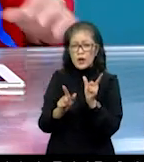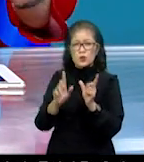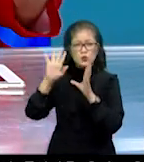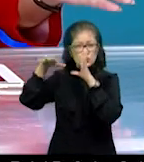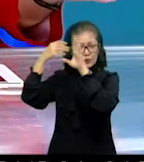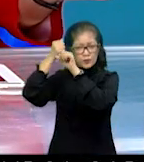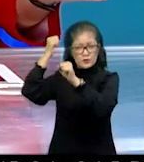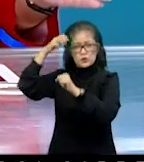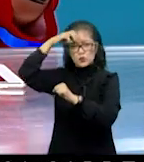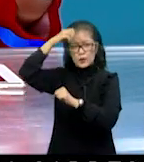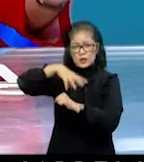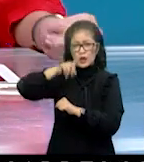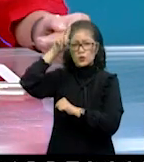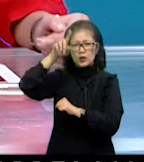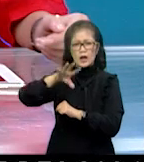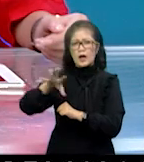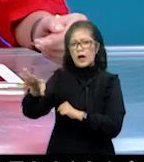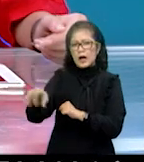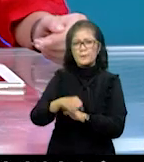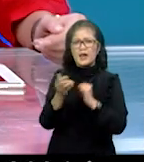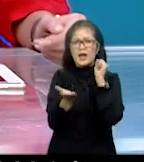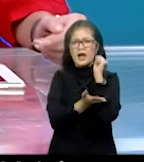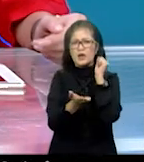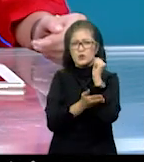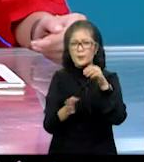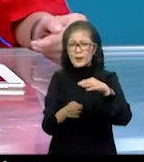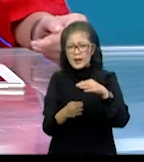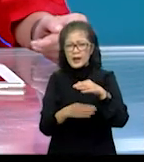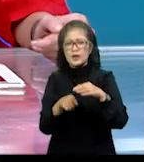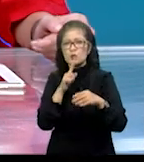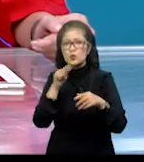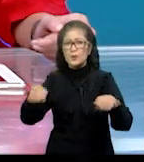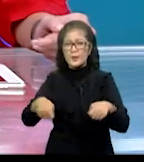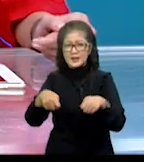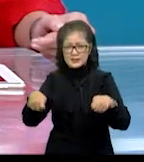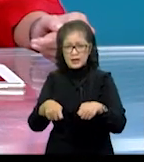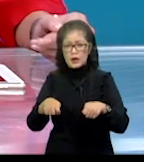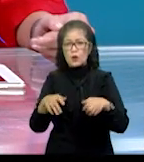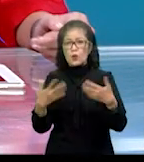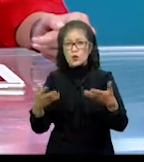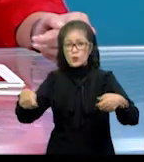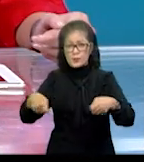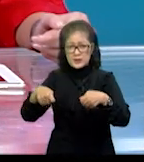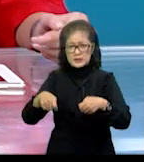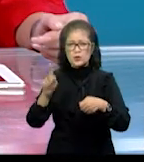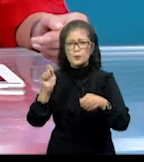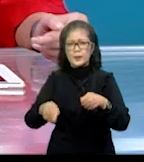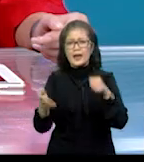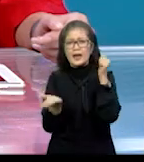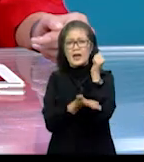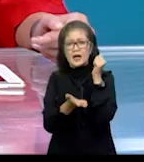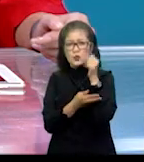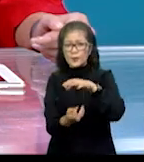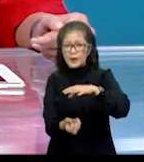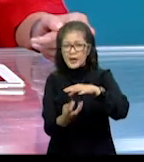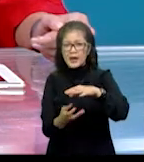Utara beralih menggunakan kayu bakar untuk memasak. Meski waktu memasak dengan kayu bakar lebih lama, namun penggunaan kayu bakar